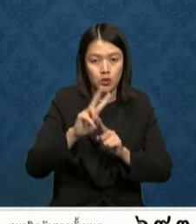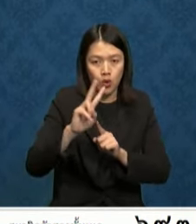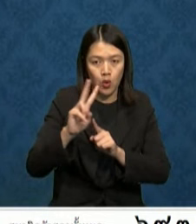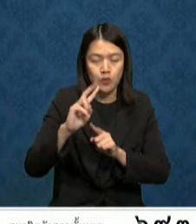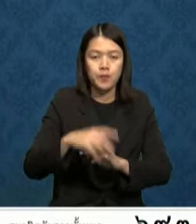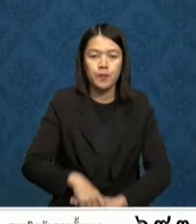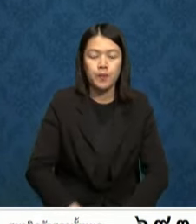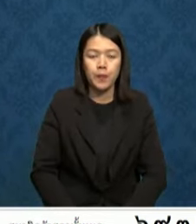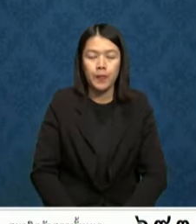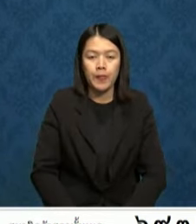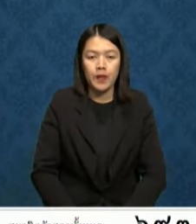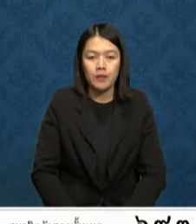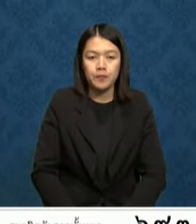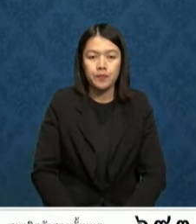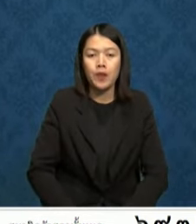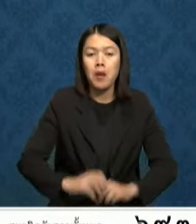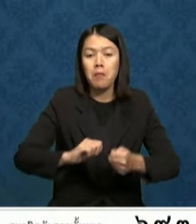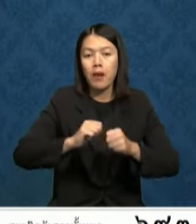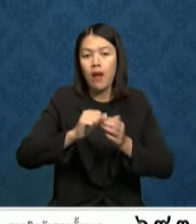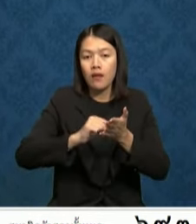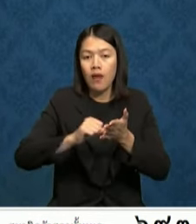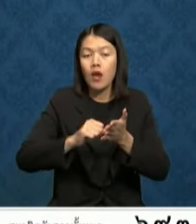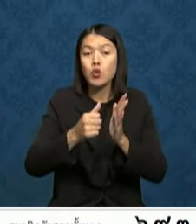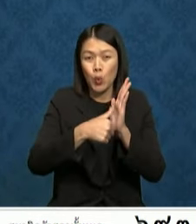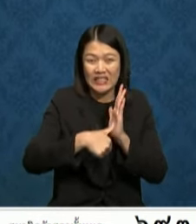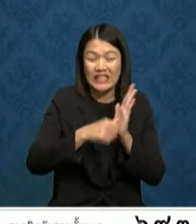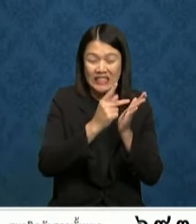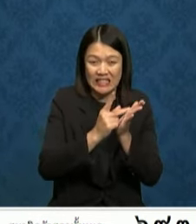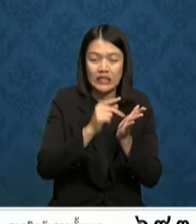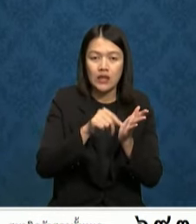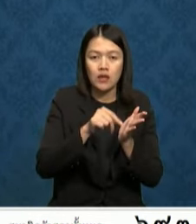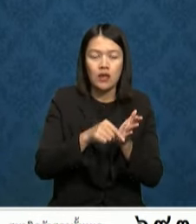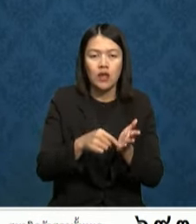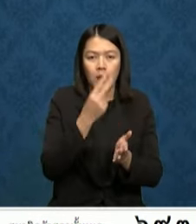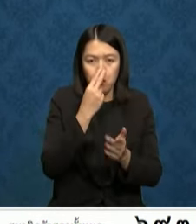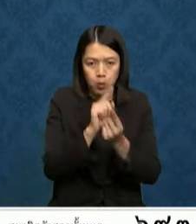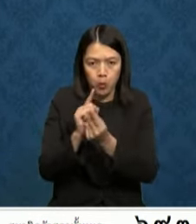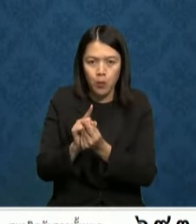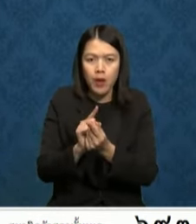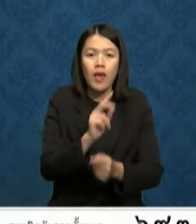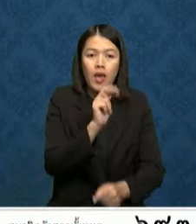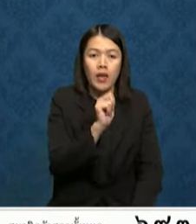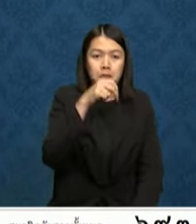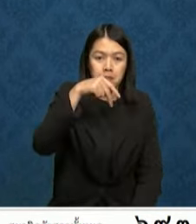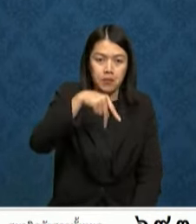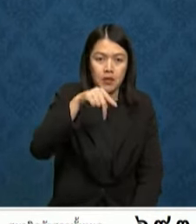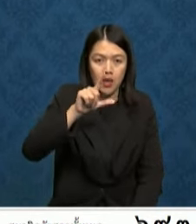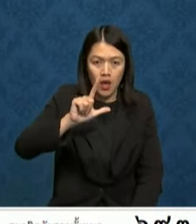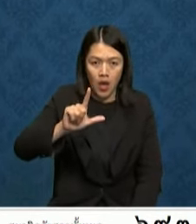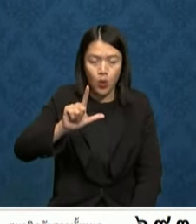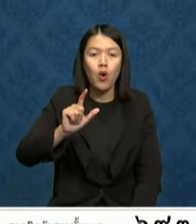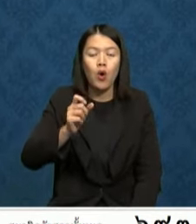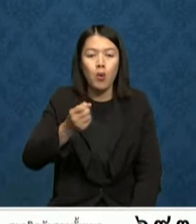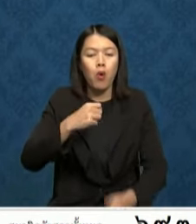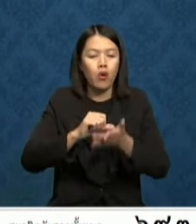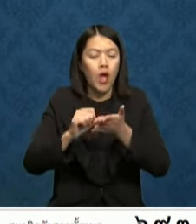ครับเรื่องนี้การแก้ปัญหาเรื่องหนี้เนี่ยนะท่านจะพบว่าหลายๆอย่างเนี่ยถึงแม้จะเป็น nplแต่หลายอย่างได้รับการ